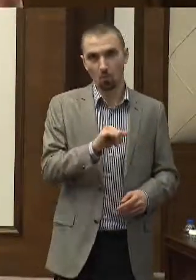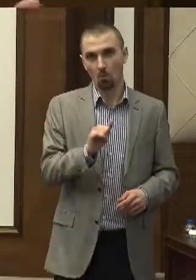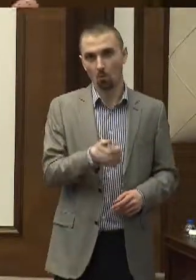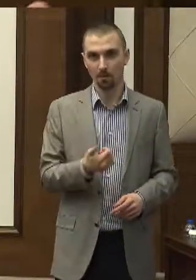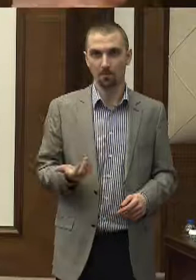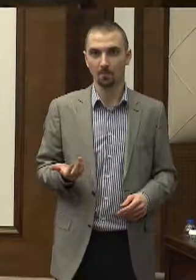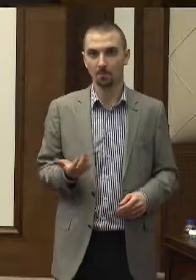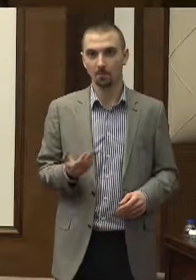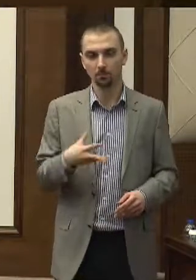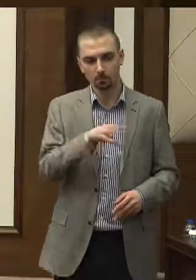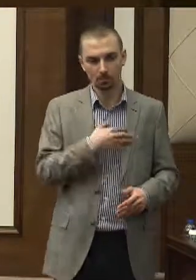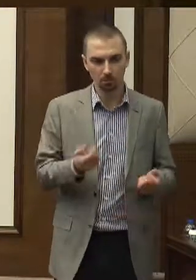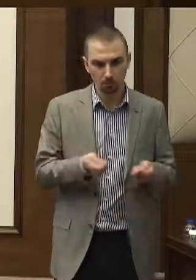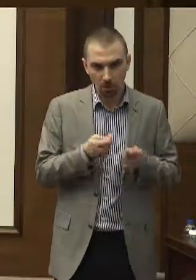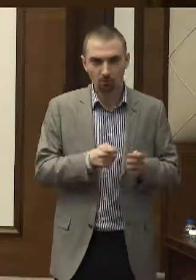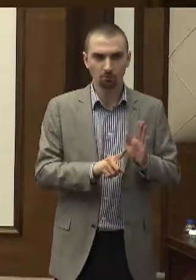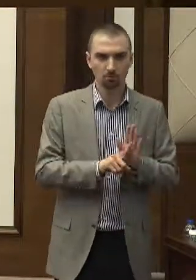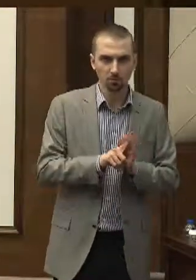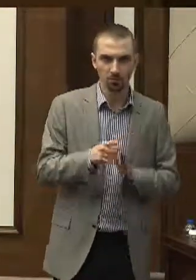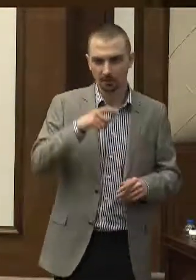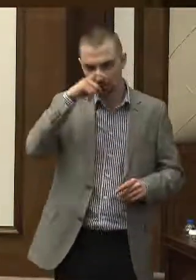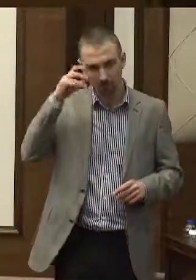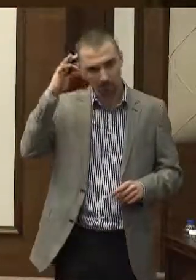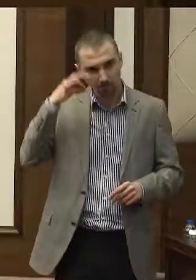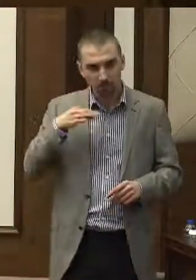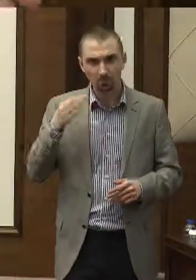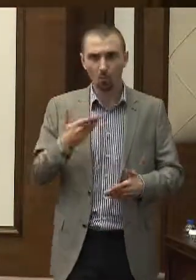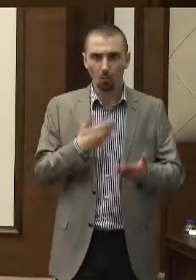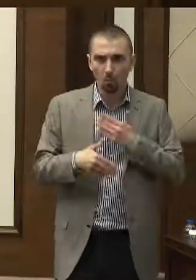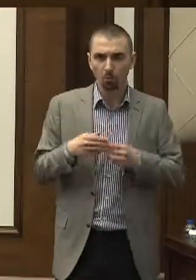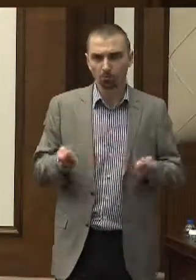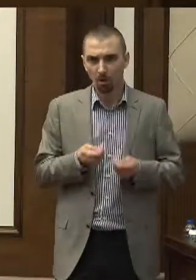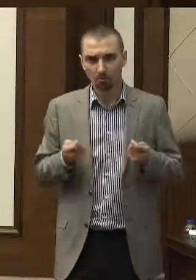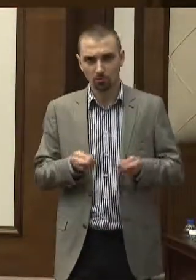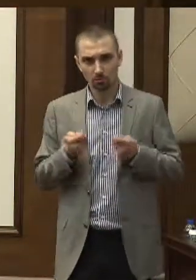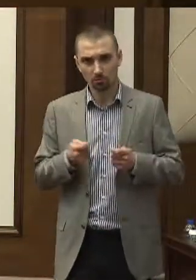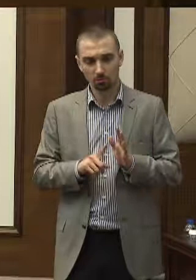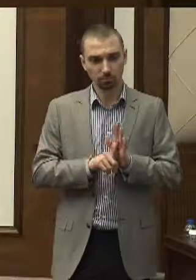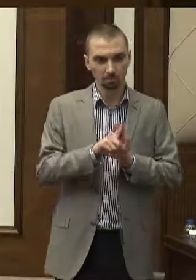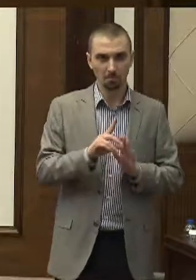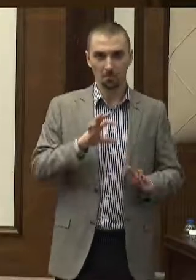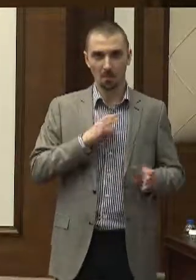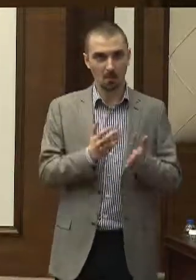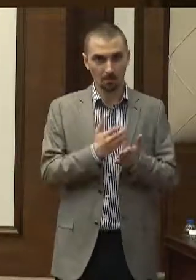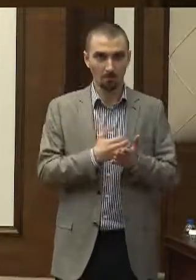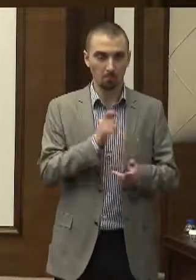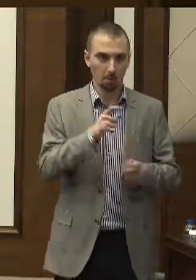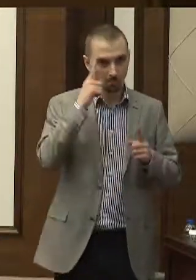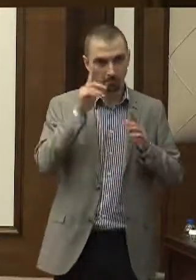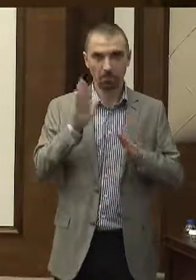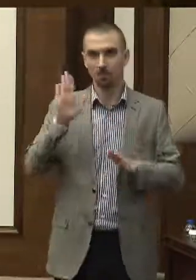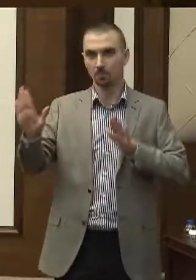bu kadar gidiyor minderde ter döküyor, basketle şunu yapıyor, futbolda bunu yapıyorsa, bunların billboardlara çıkması lazım.